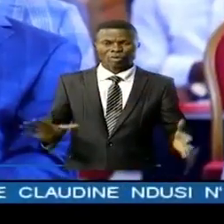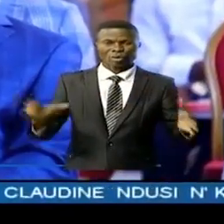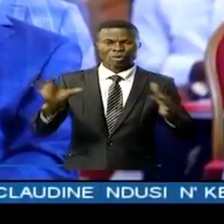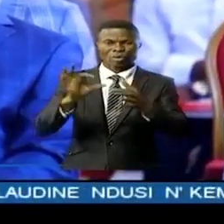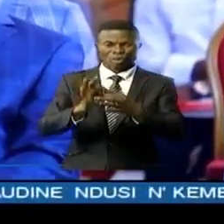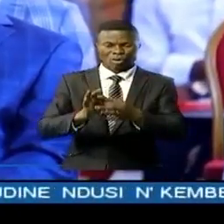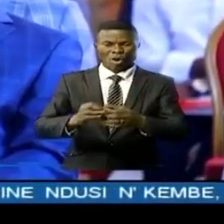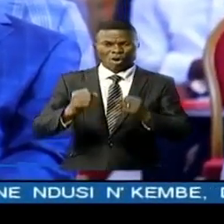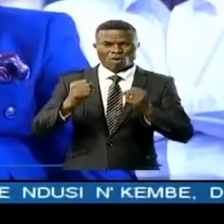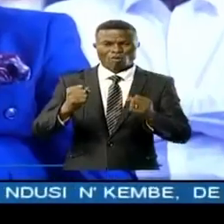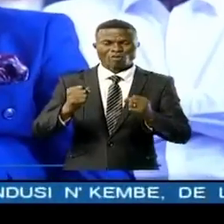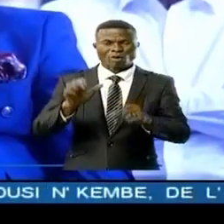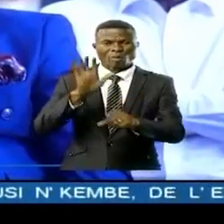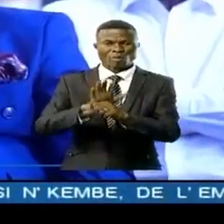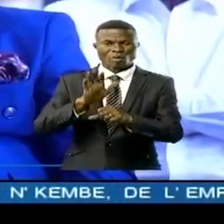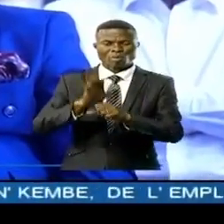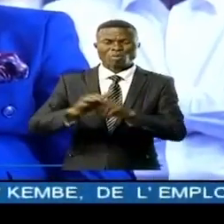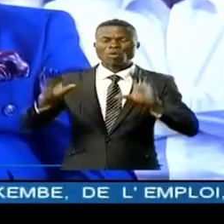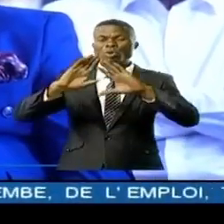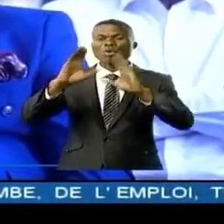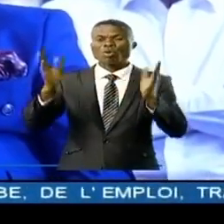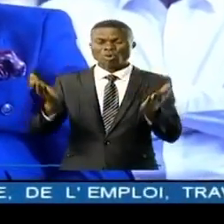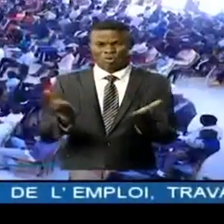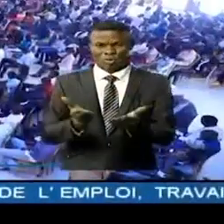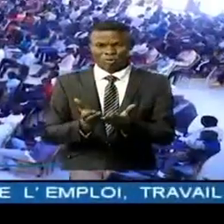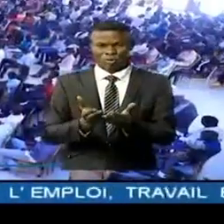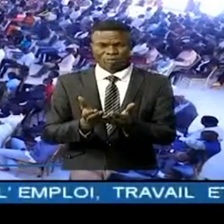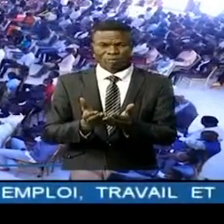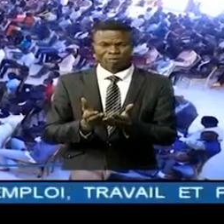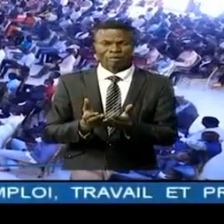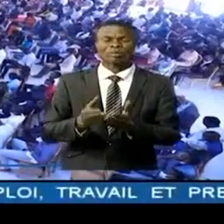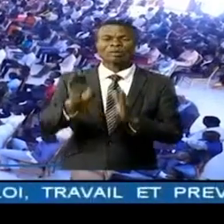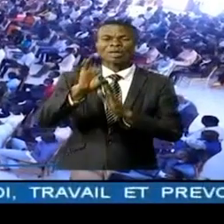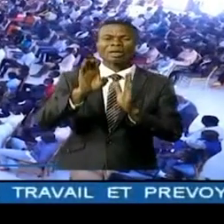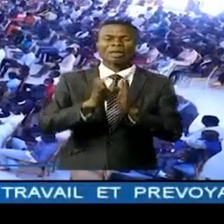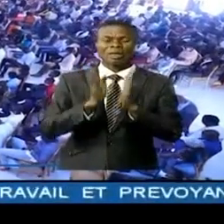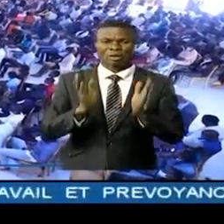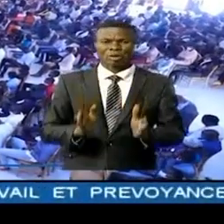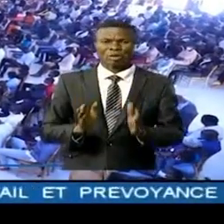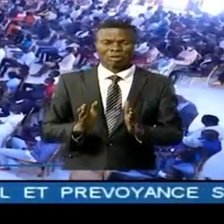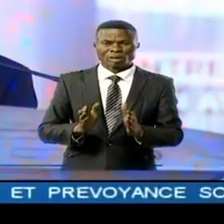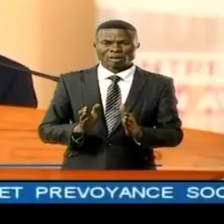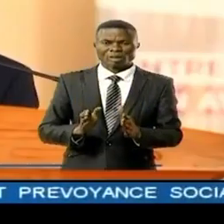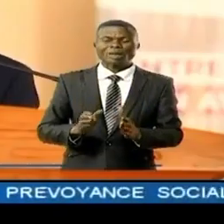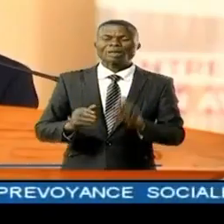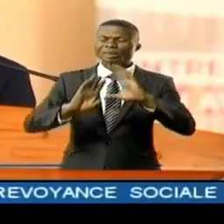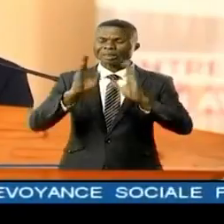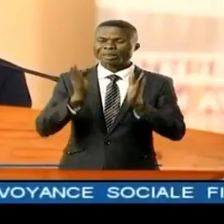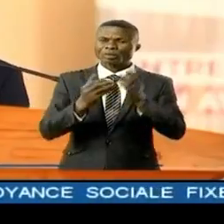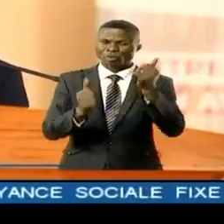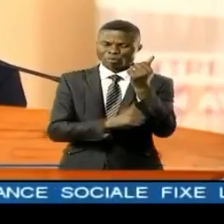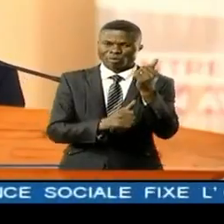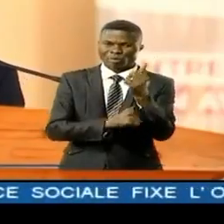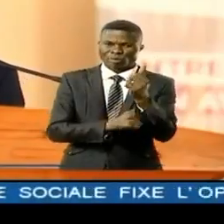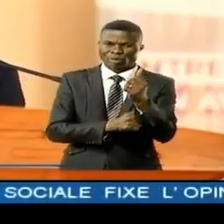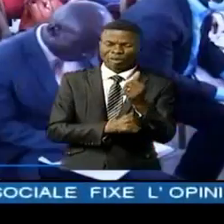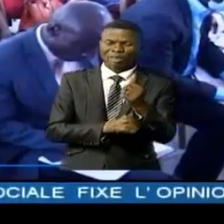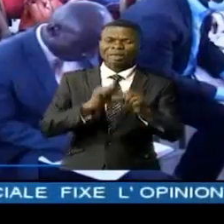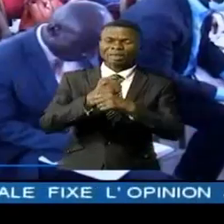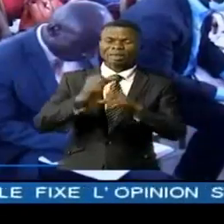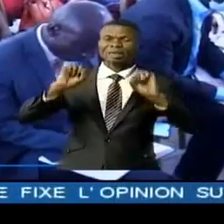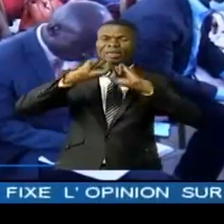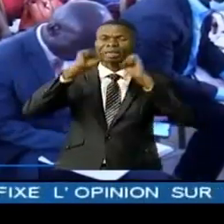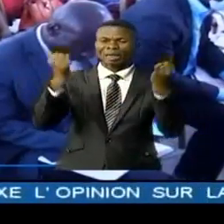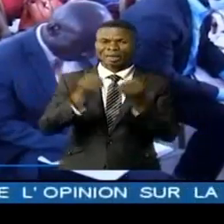des différentes communautés constitutive du substrat humain qui forment notre société